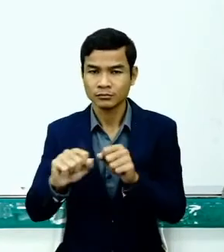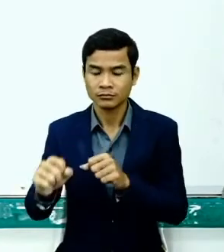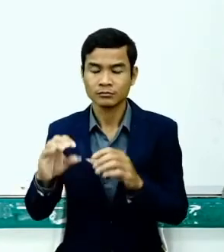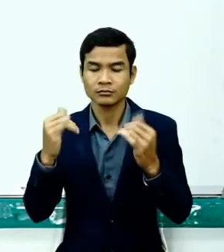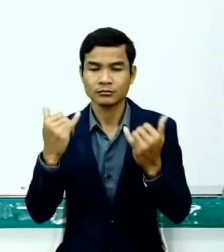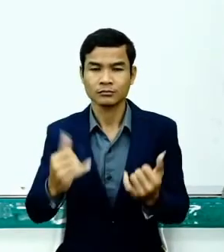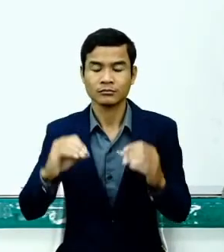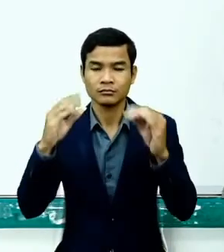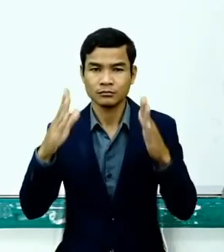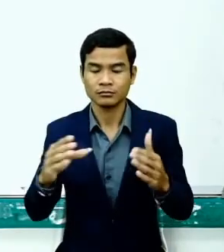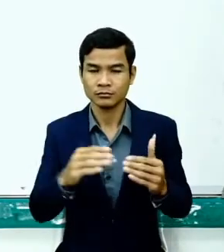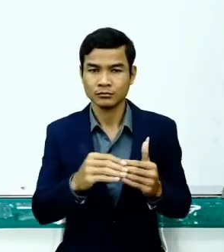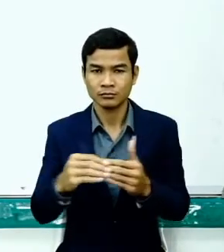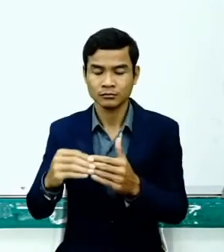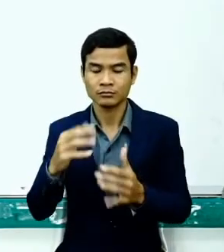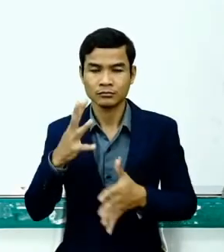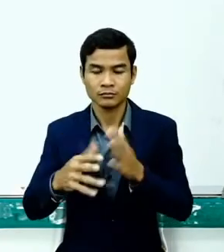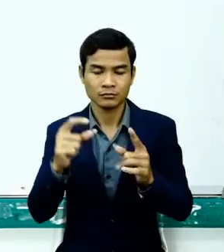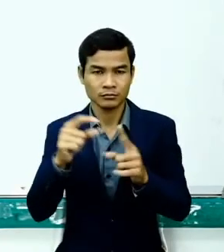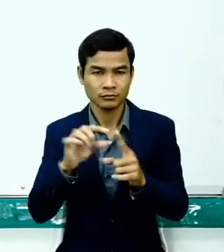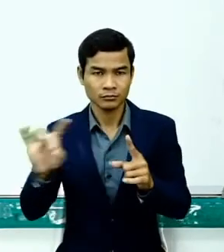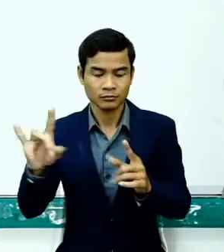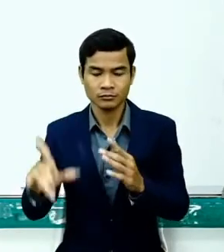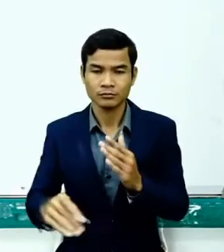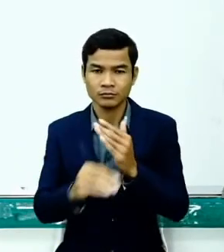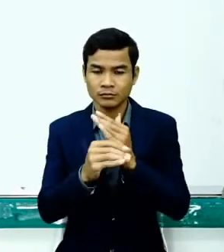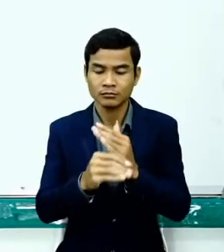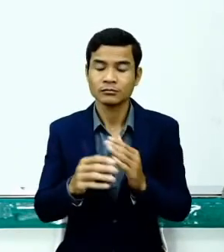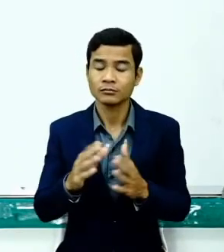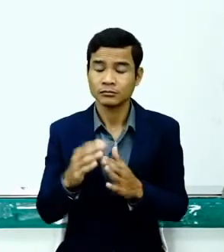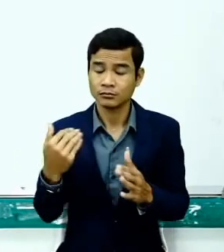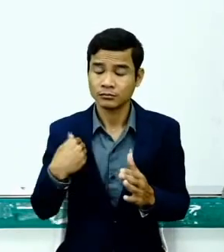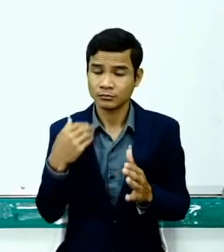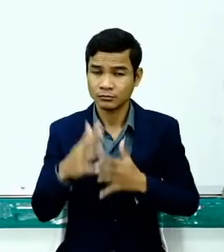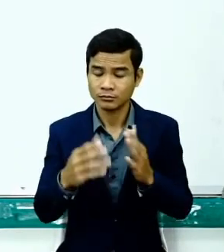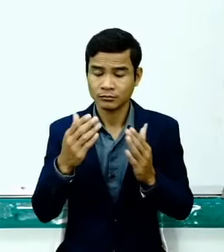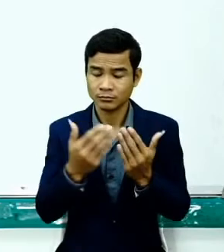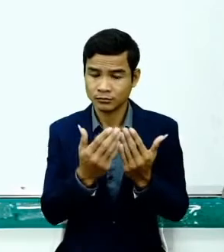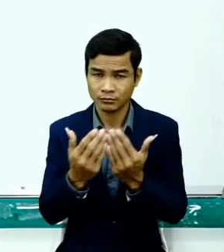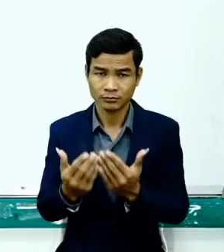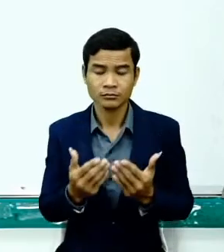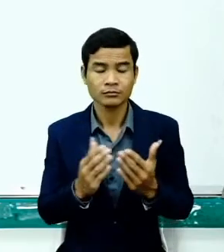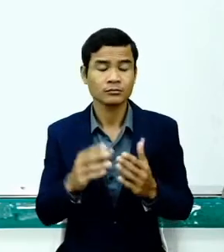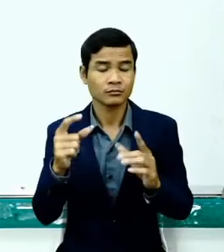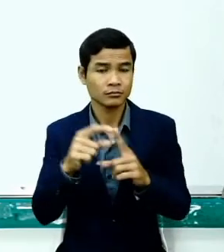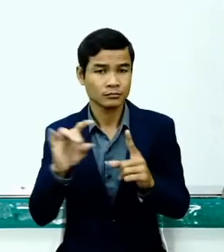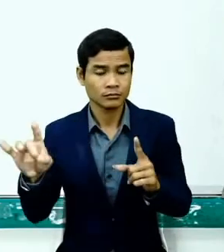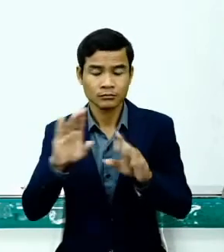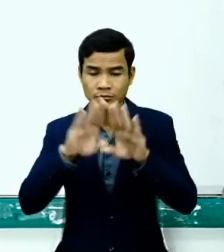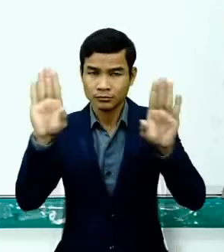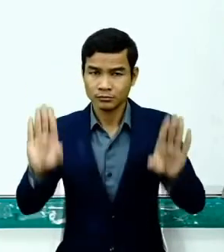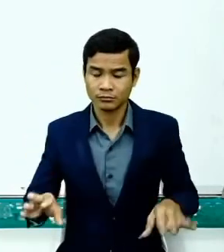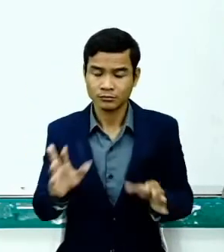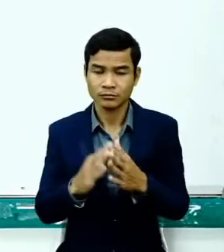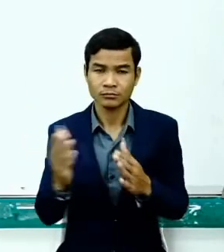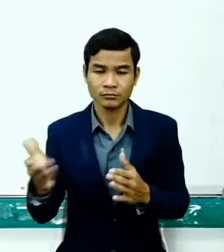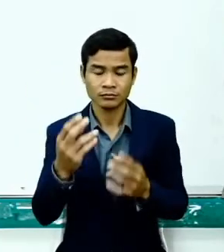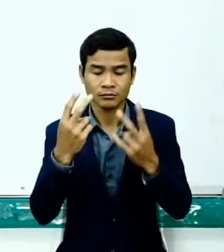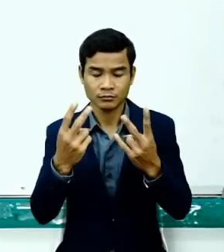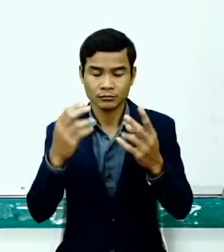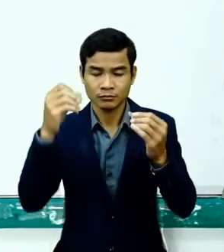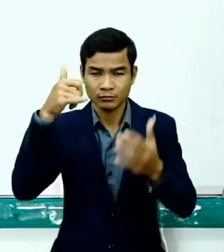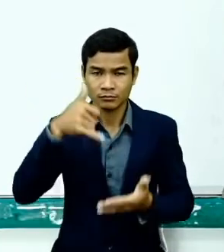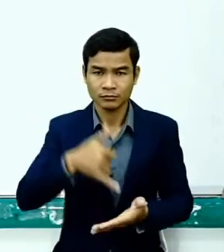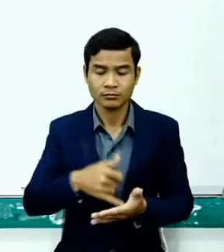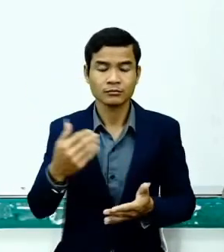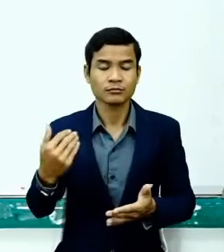គ្រូនឹងនាំកូនទៅវឹកហាត់អានព្យាង្គបន្ថែមទៀតគឺនៅចាការអានព្យាង្គនៅលើក្តារខៀនកូនបានមកក្តារខៀនតើថ្ងៃនេះអ្នកគ្រូនឹង